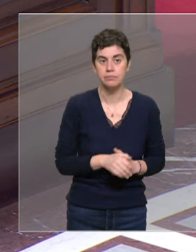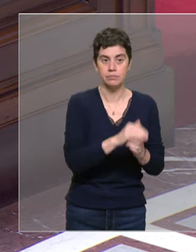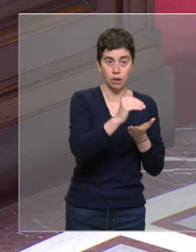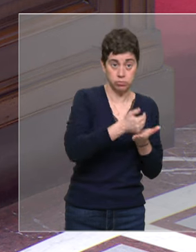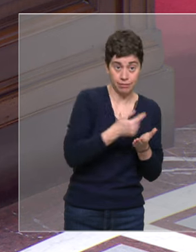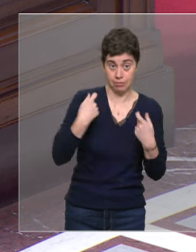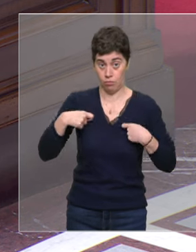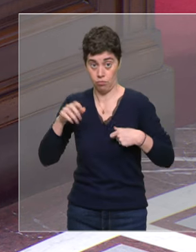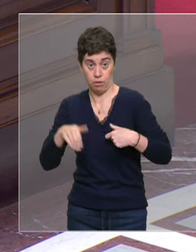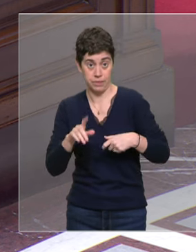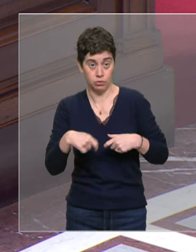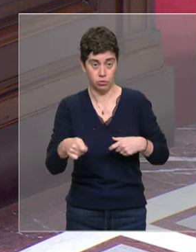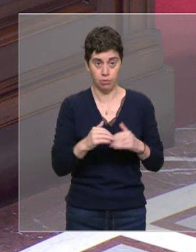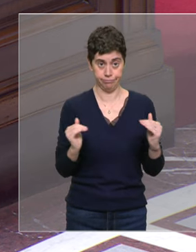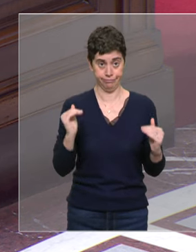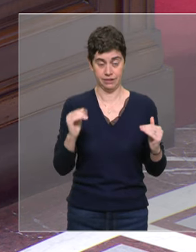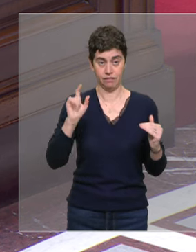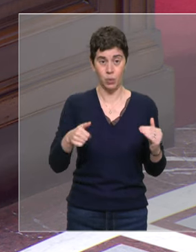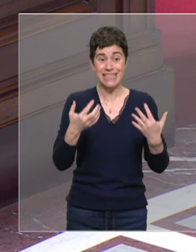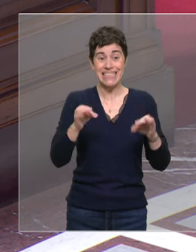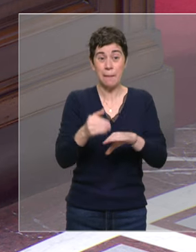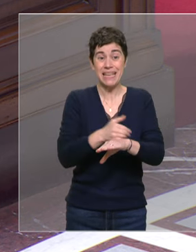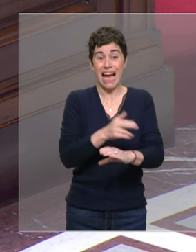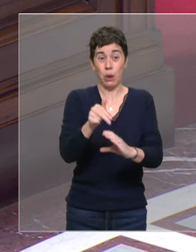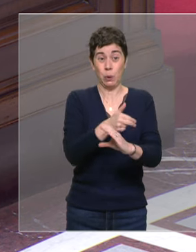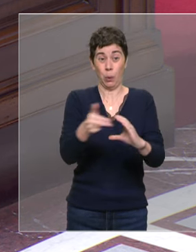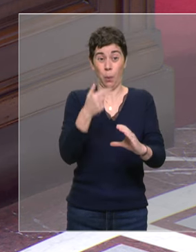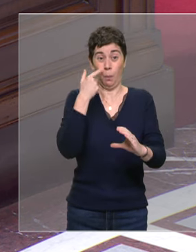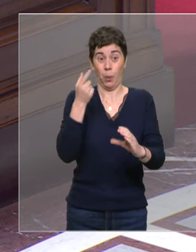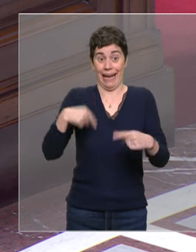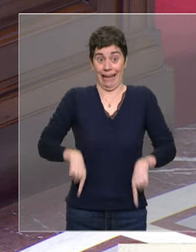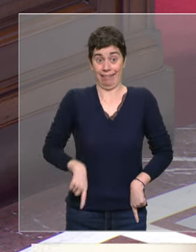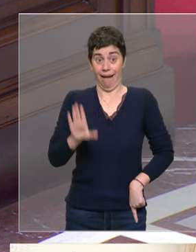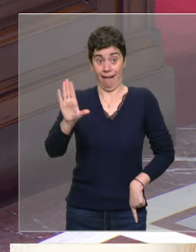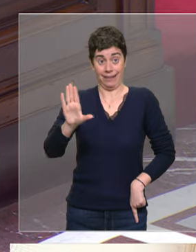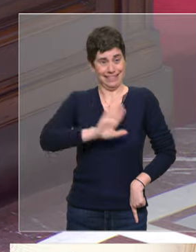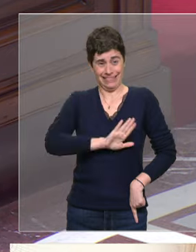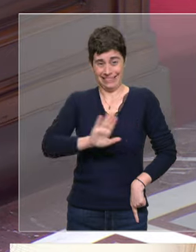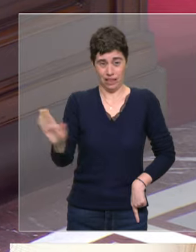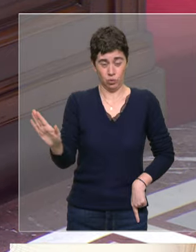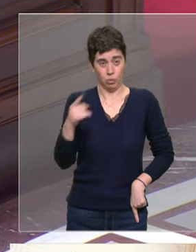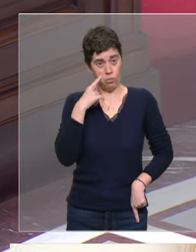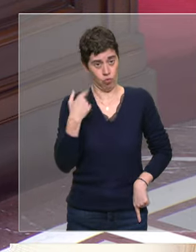dépenses. 10 milliards d'euros. Uniquement sur l'État,